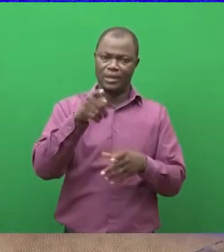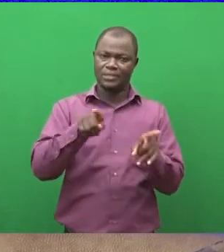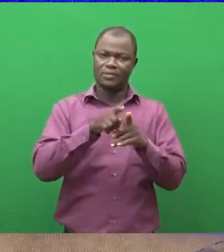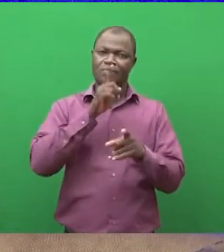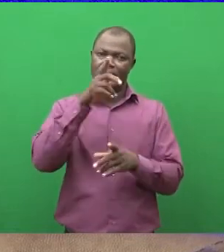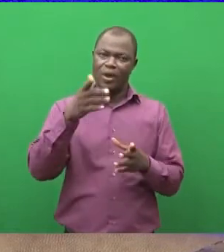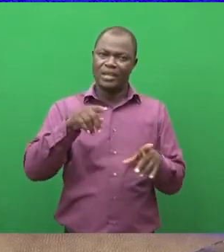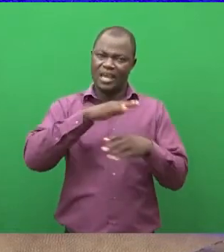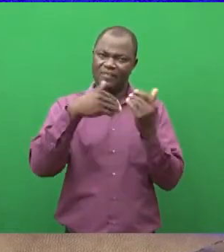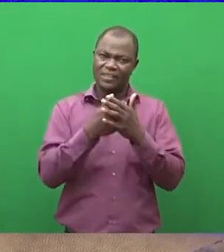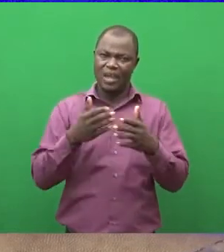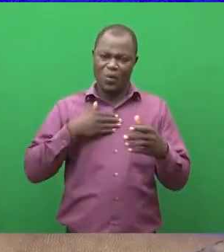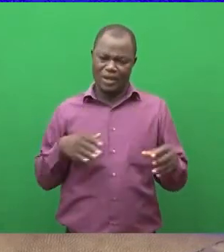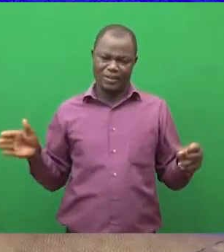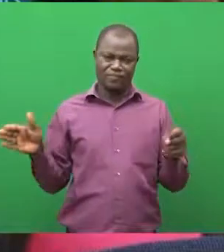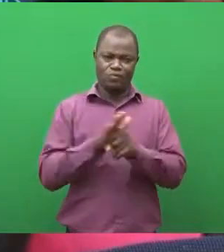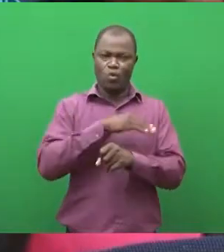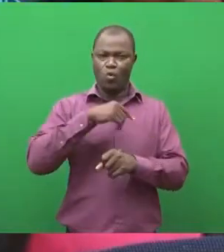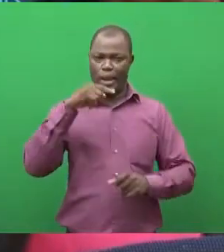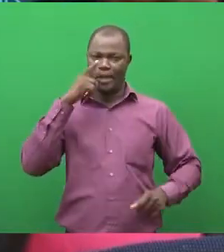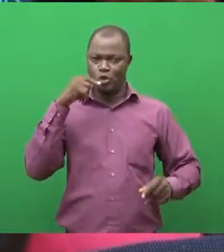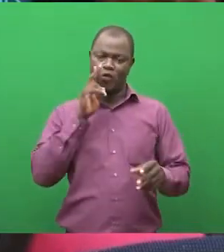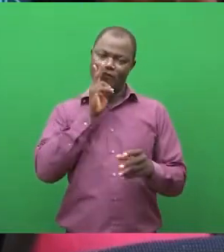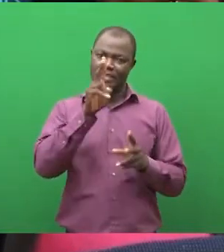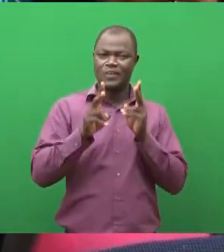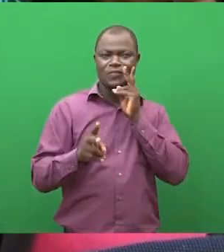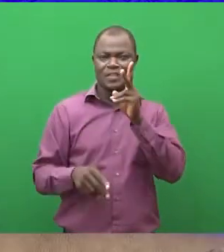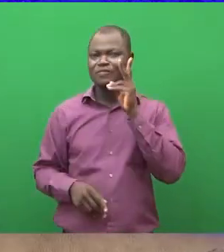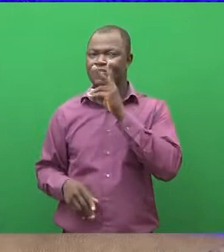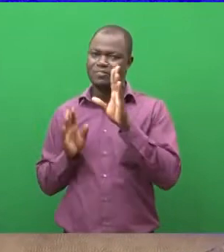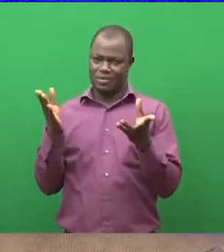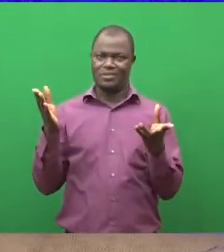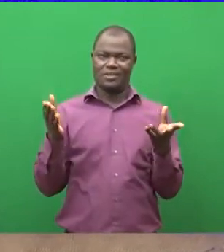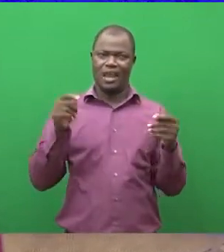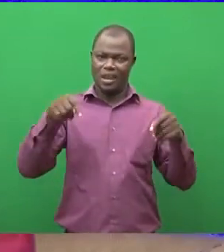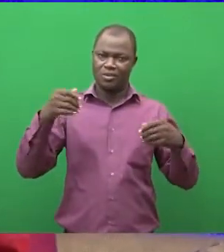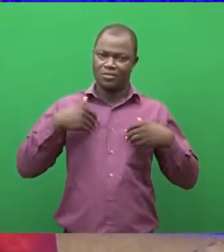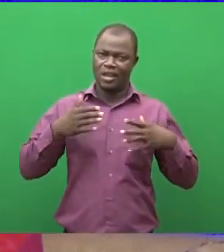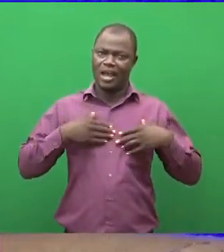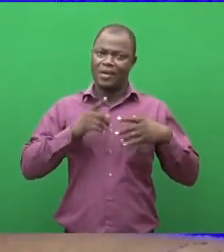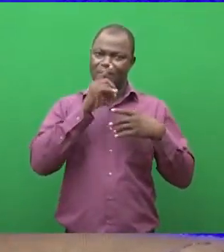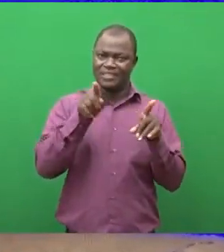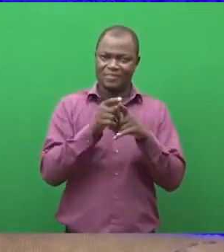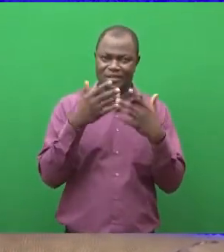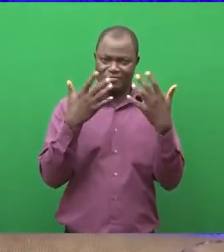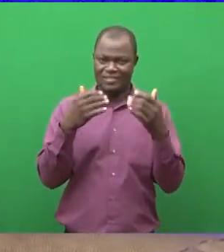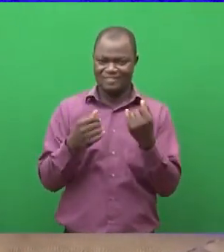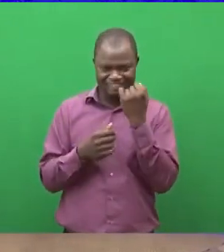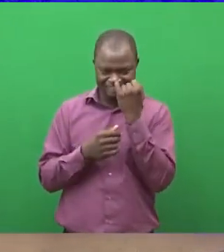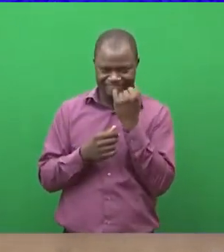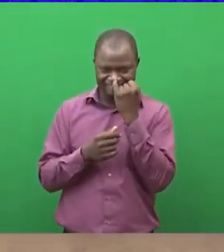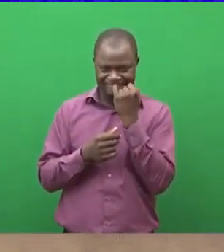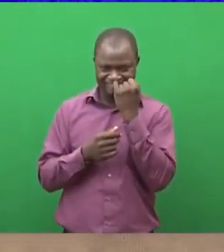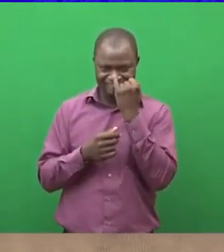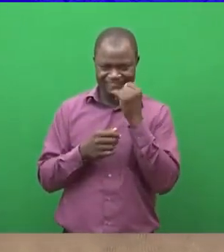kuti aiwa kahukama igasvaka unotozadziswa nekudya nechimwe chamunoona chokuruboshwe. Ndinoda kuti munhu wese akwenye mhuna yake nekasiyanwa